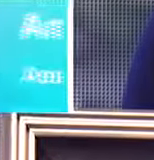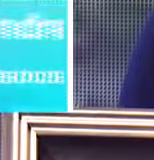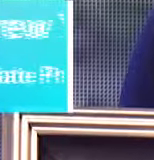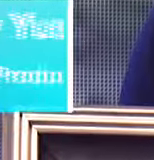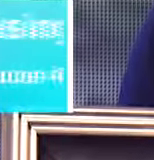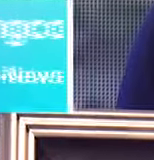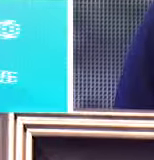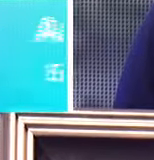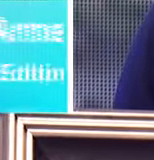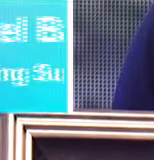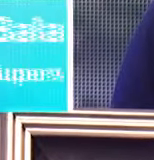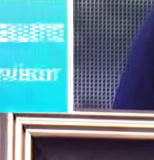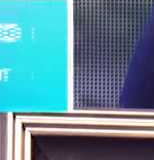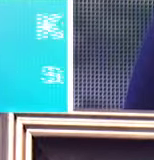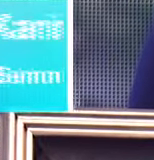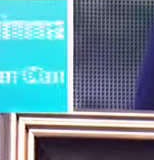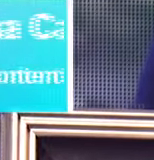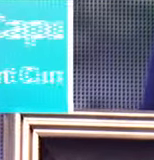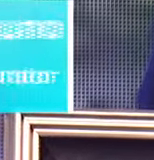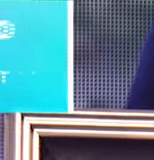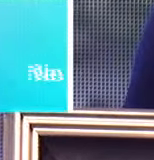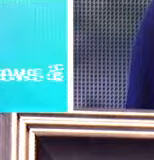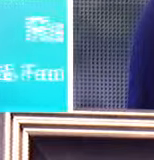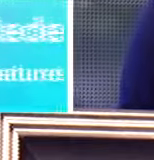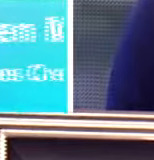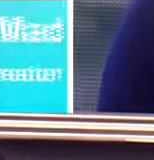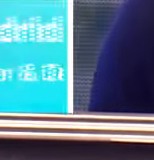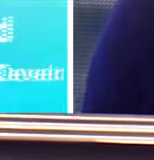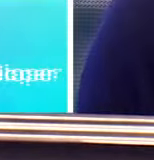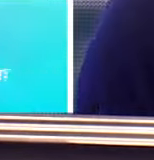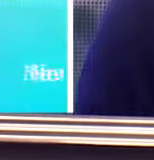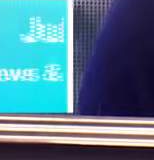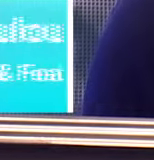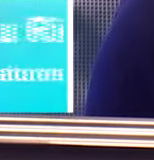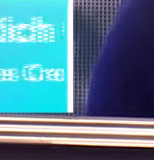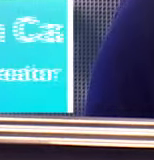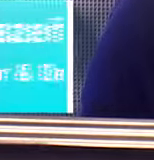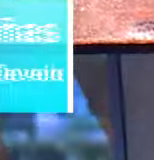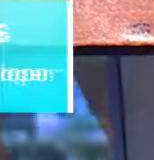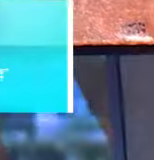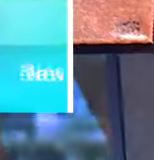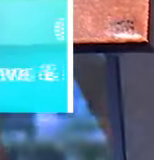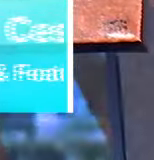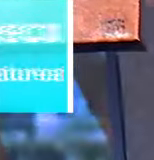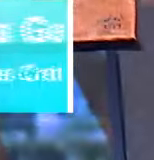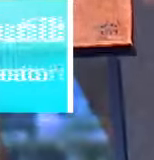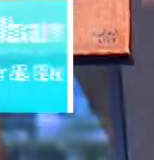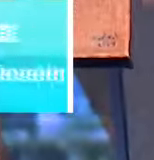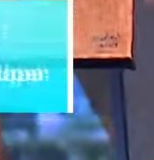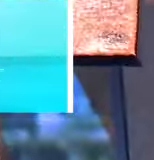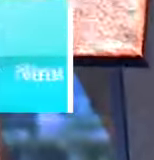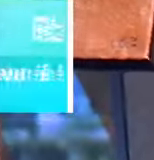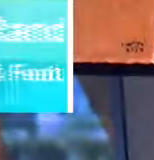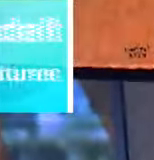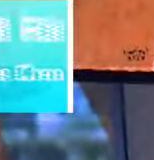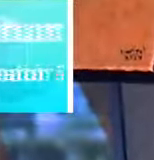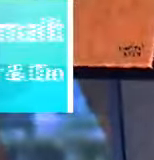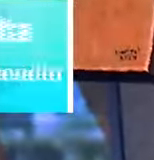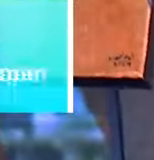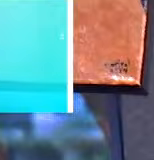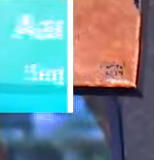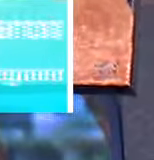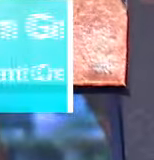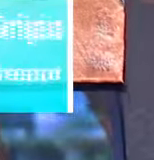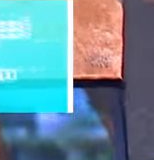nga ang pagtutok sa amin every morning para siksik ang araw ninyo sa saya at informasyon. Mga mainit na balita at naka-inspire ng mga kwento. Yan